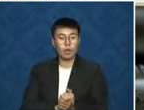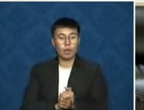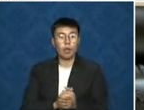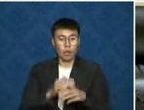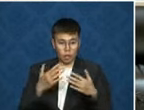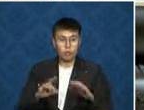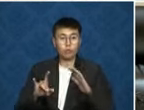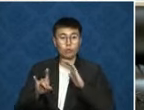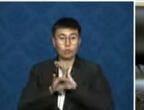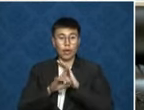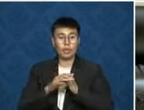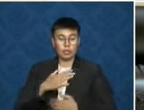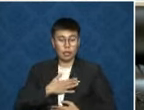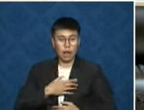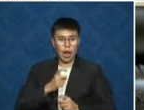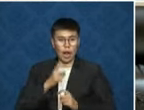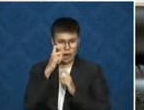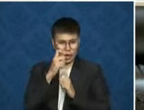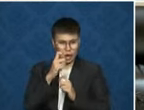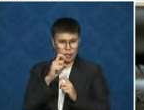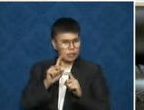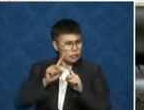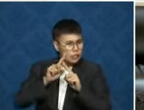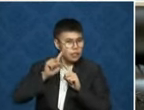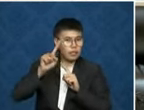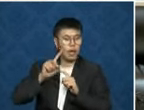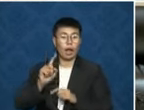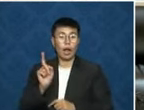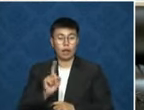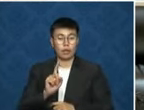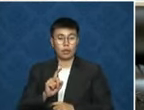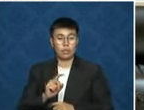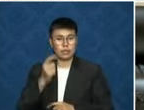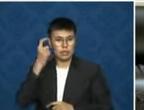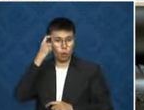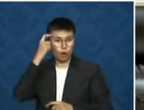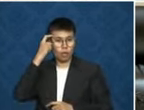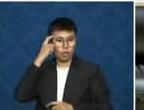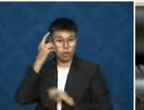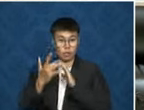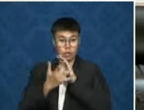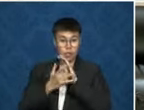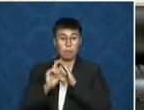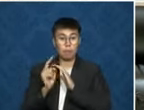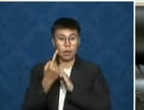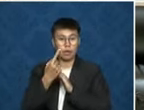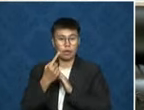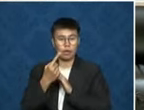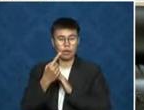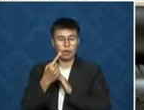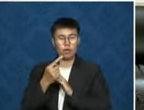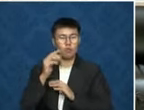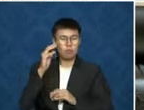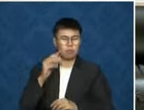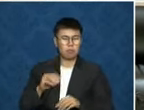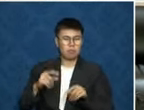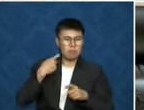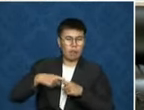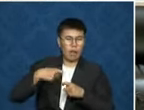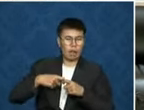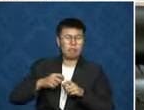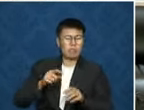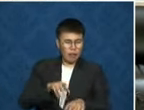ายค่ะสิ่งที่อันตรายที่สุดในวันนี้คือการที่เรามองว่าเทคโนโลยีปัญญาประดิษฐ์เป็นเรื่องไกลตัวมอง